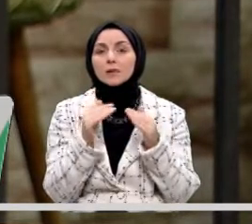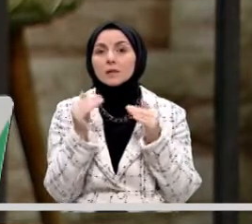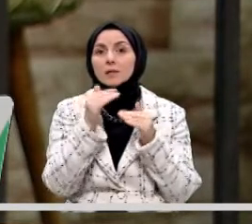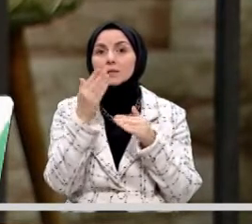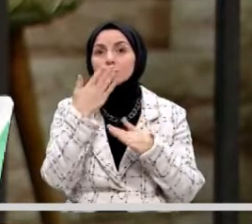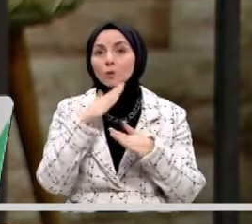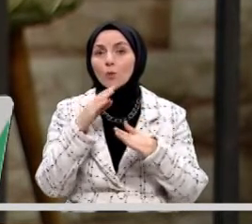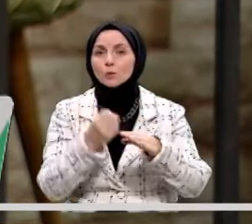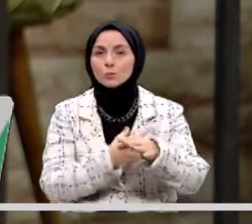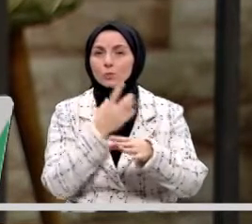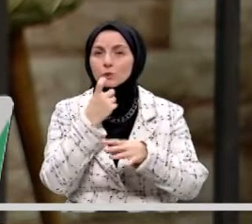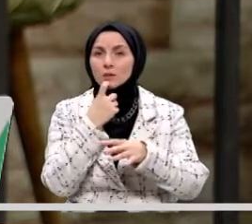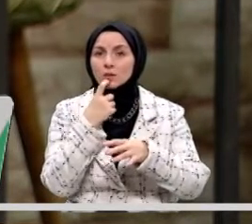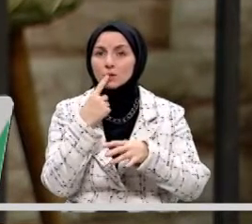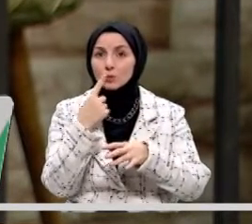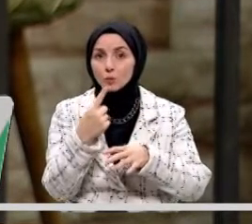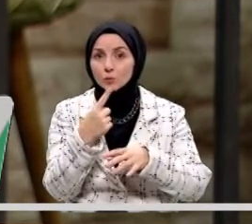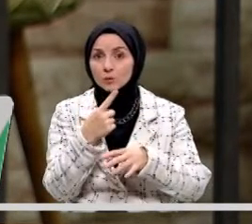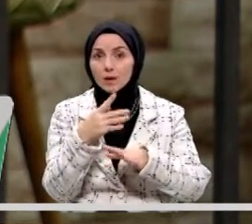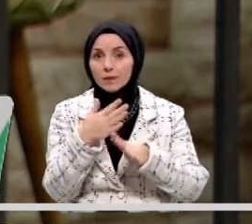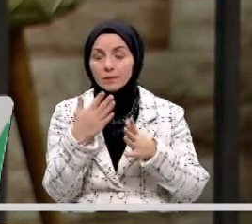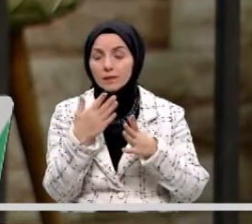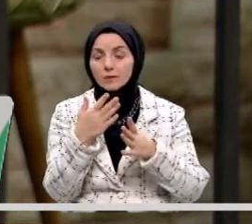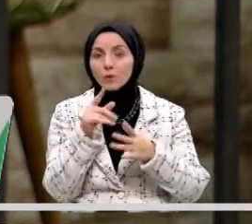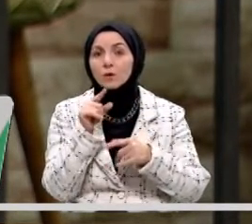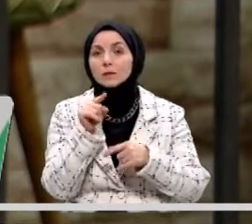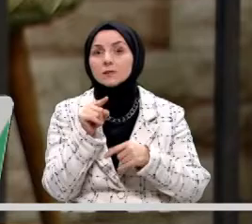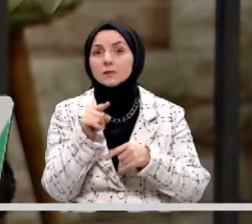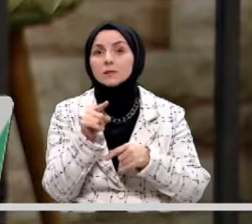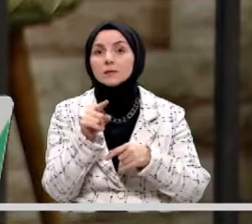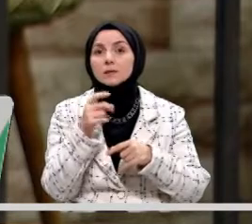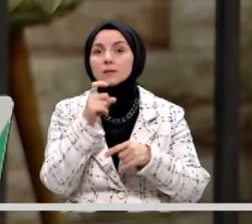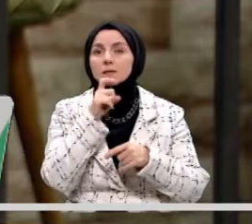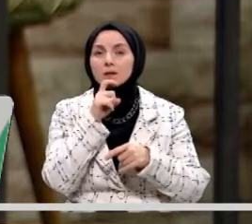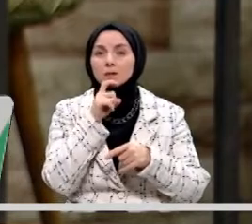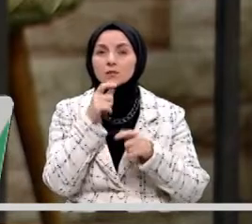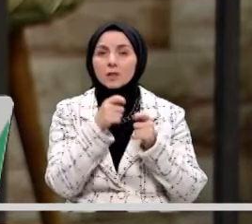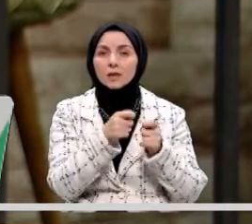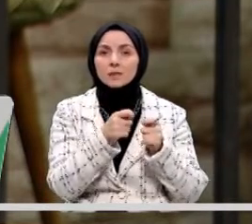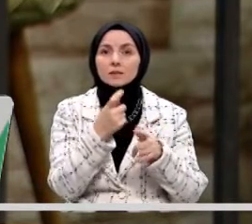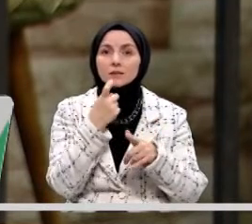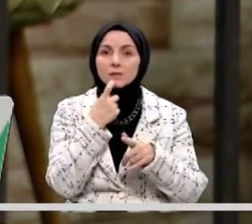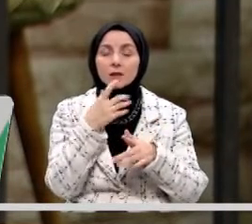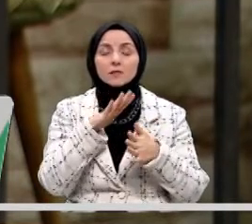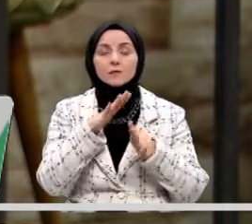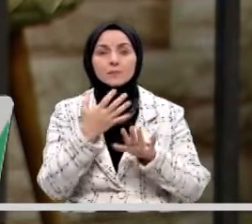sizin darbe gördüğünüz Yaş yanlış eğitildiğiniz yer ya da kendinizi